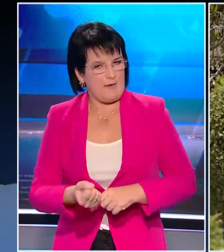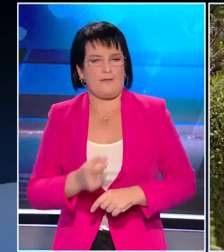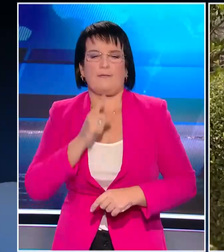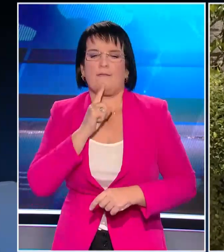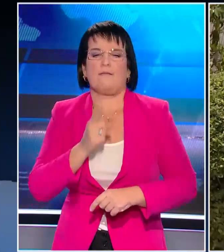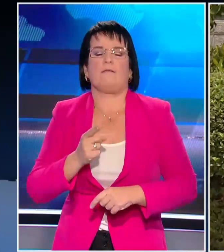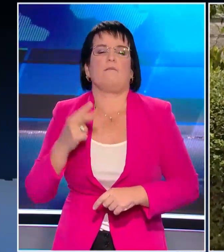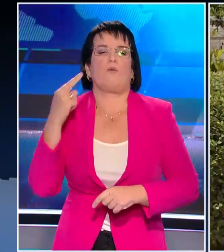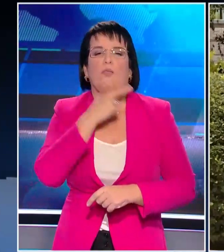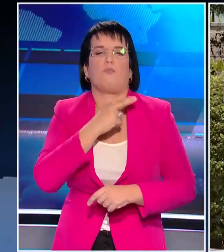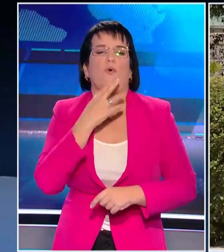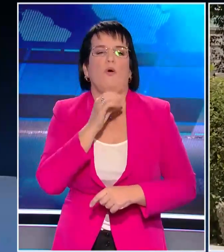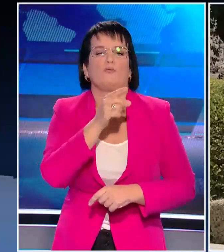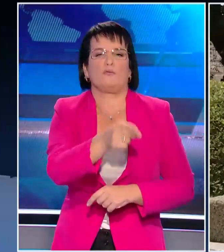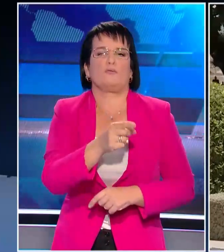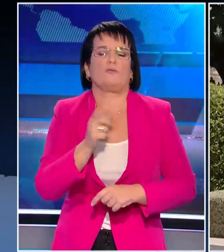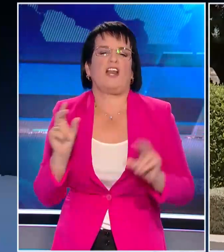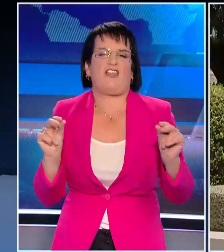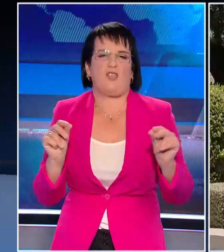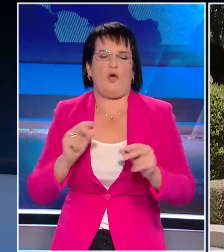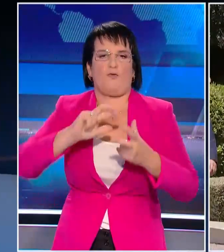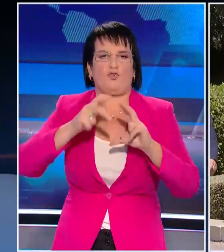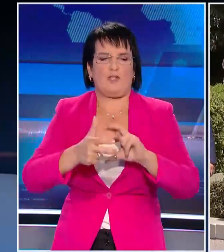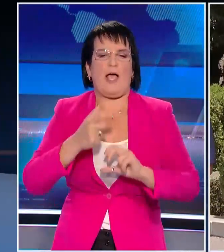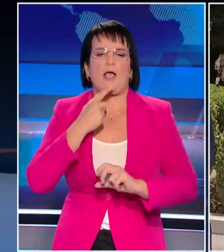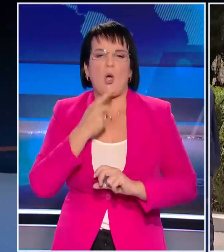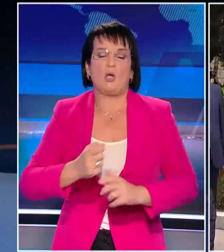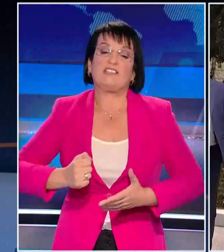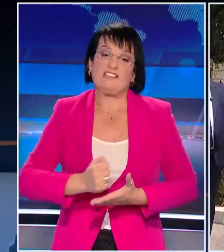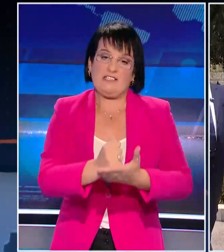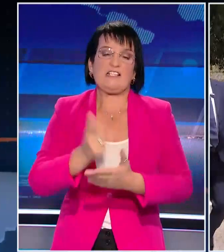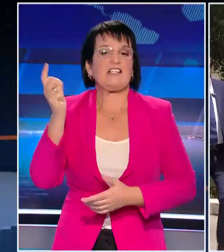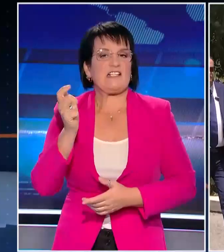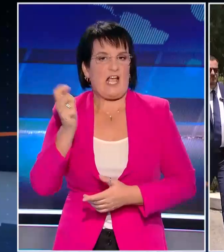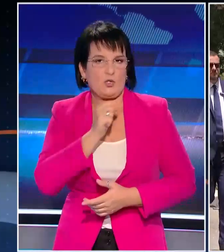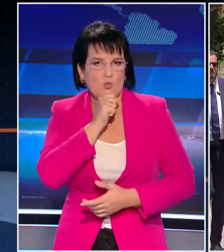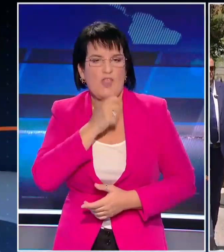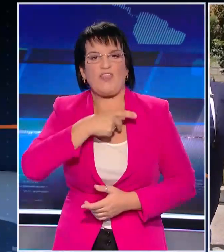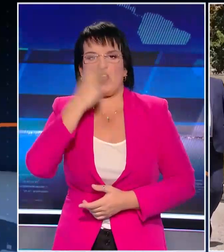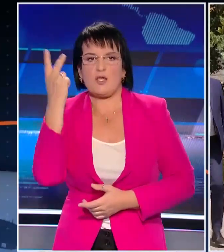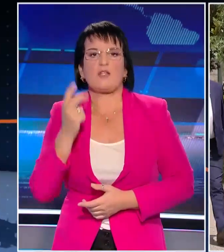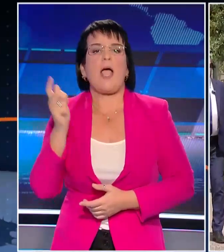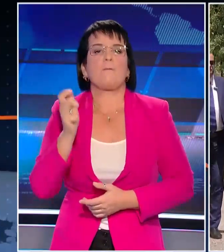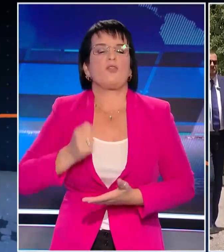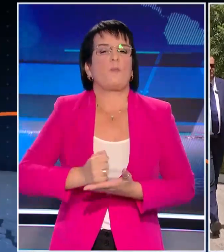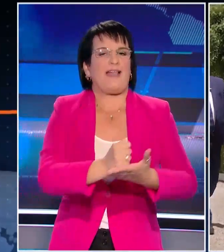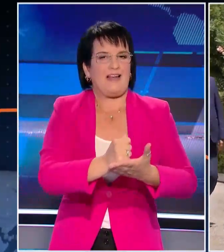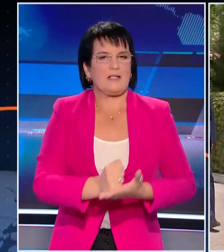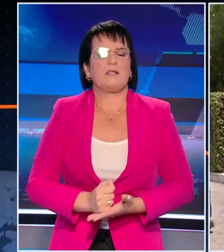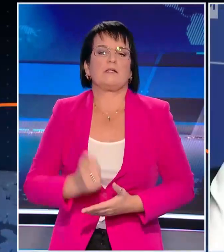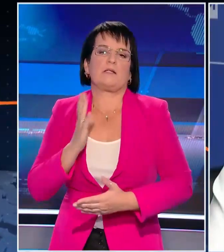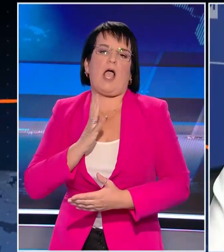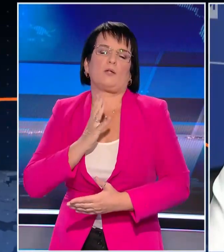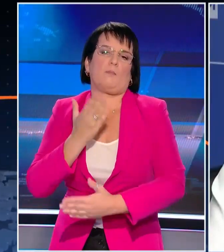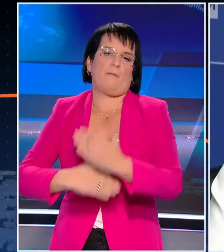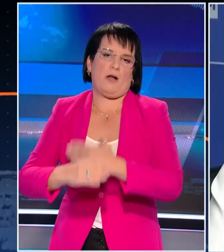Κυριάκο Μητσοτάκη να ανακοινώνει, μιλώντας στο ραδιόφωνο του Sky, ενισχύσεις για συνταξιούχους, δικαιούχους του επιδόματος αλληλεγγύης και αμαία.